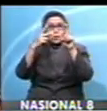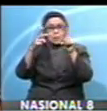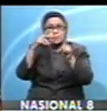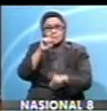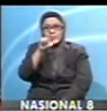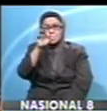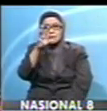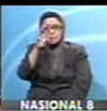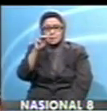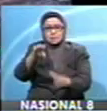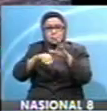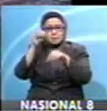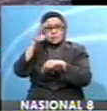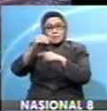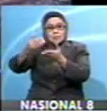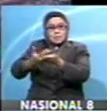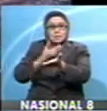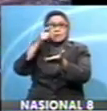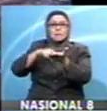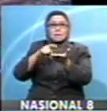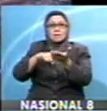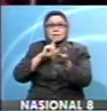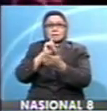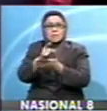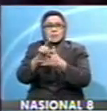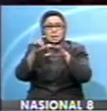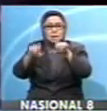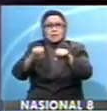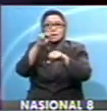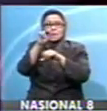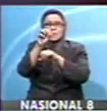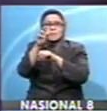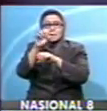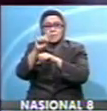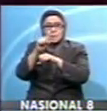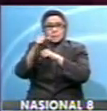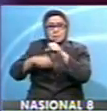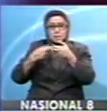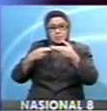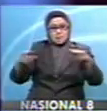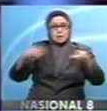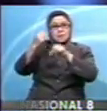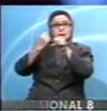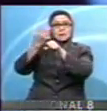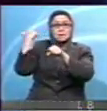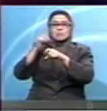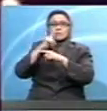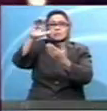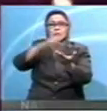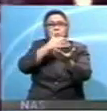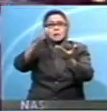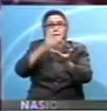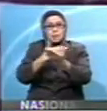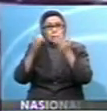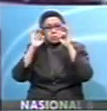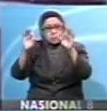terhasil dan yang terbaru album menakluk Kosmos dilancarkan tahun lepas selain lagu-lagunya yang hebat persembahan